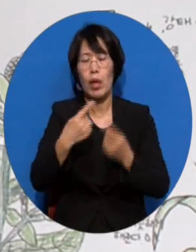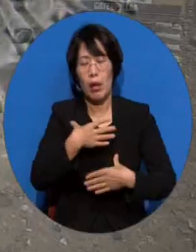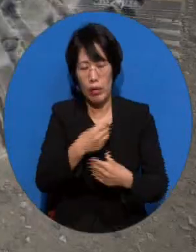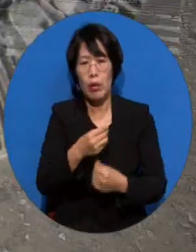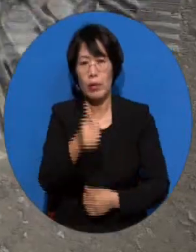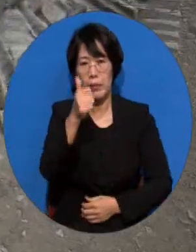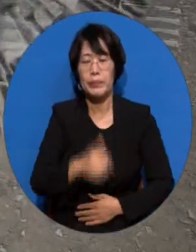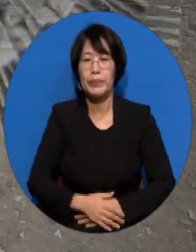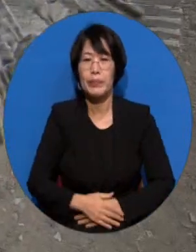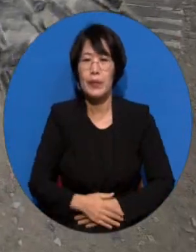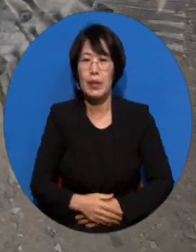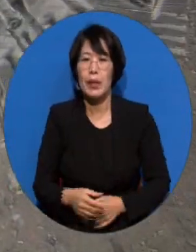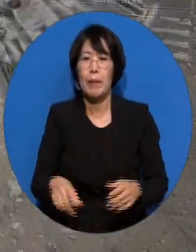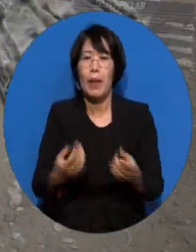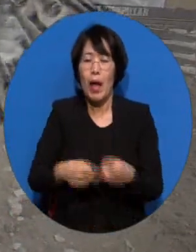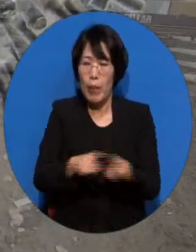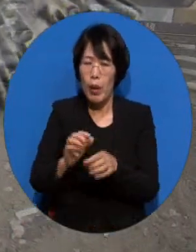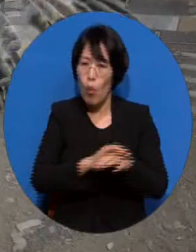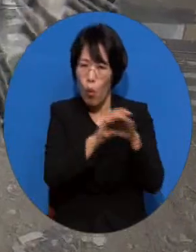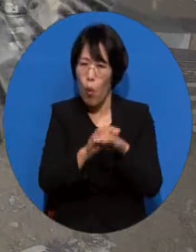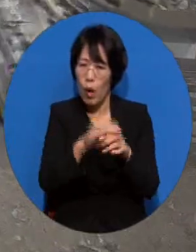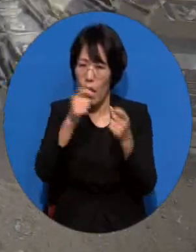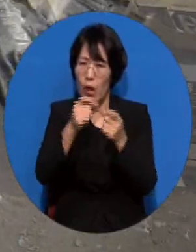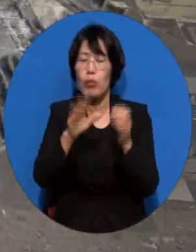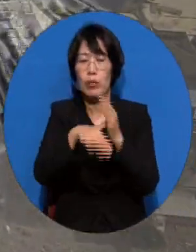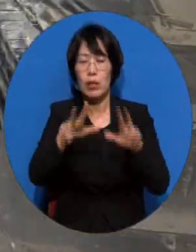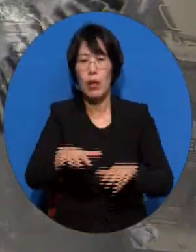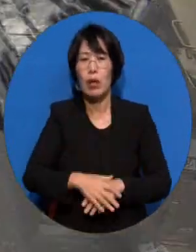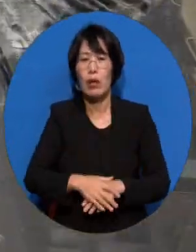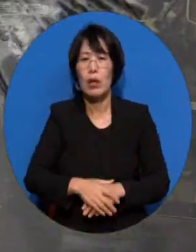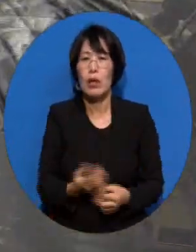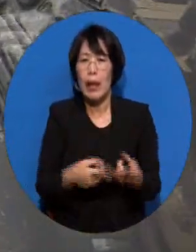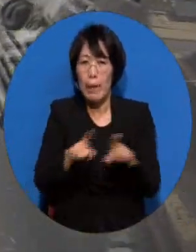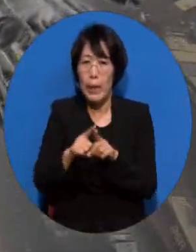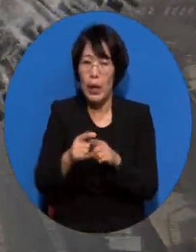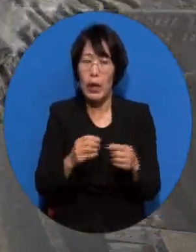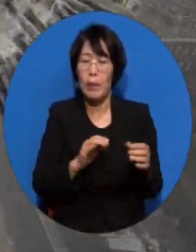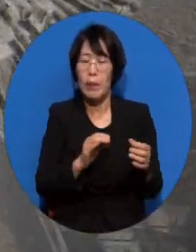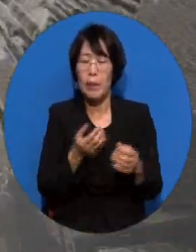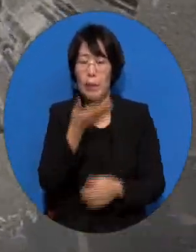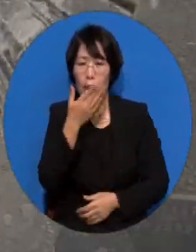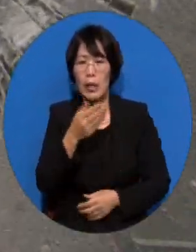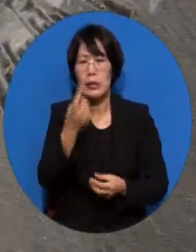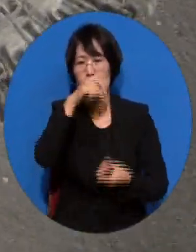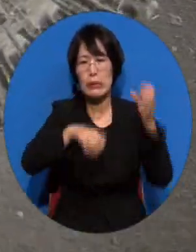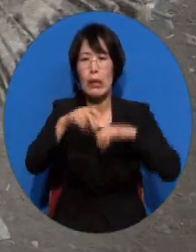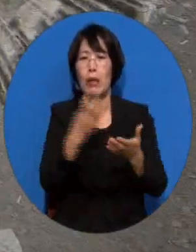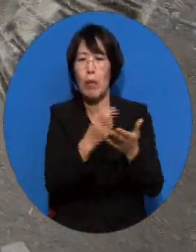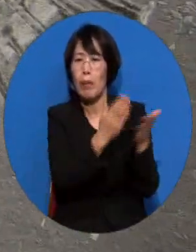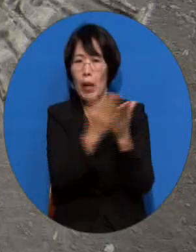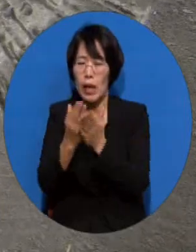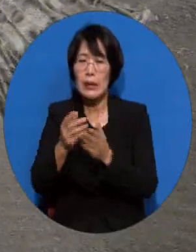있다. 위드 코로나 시대를 코앞에 둔 지금 바이러스와 공존할 수 있도록 시대에 맞는 쓰레기 규제 정책과